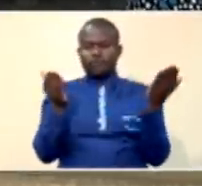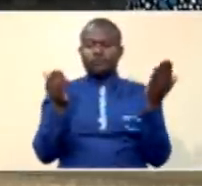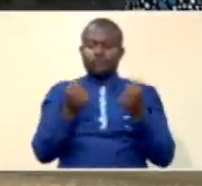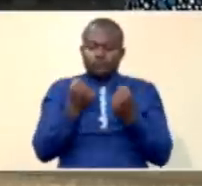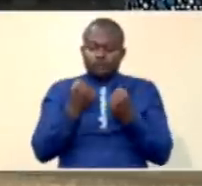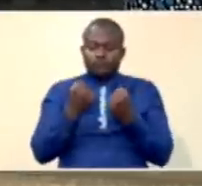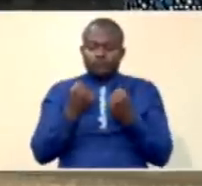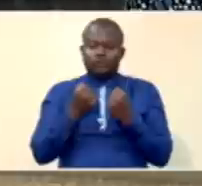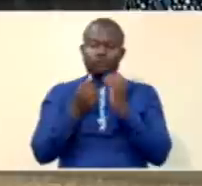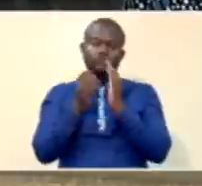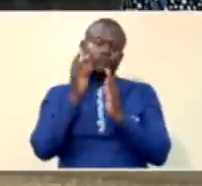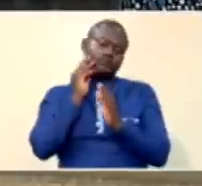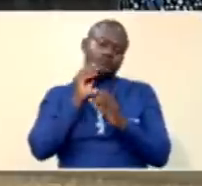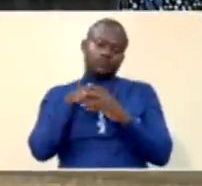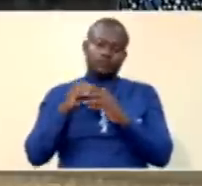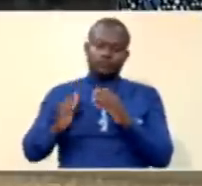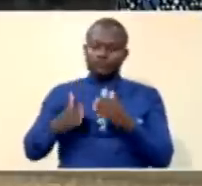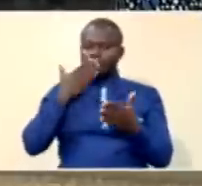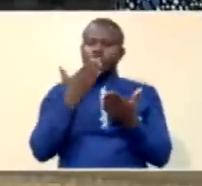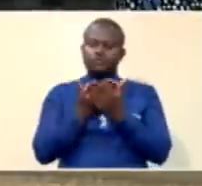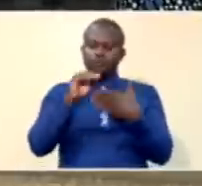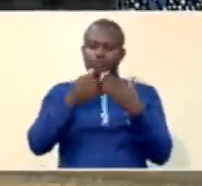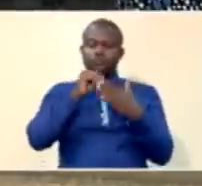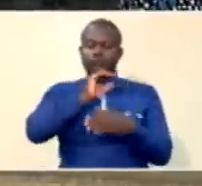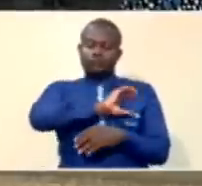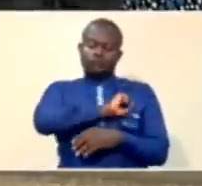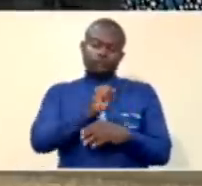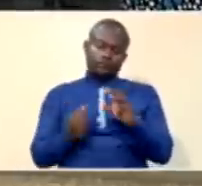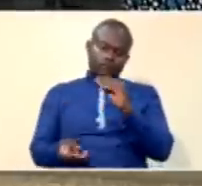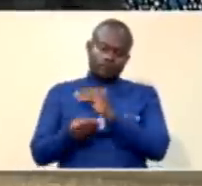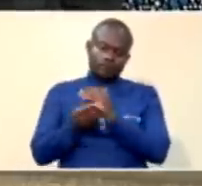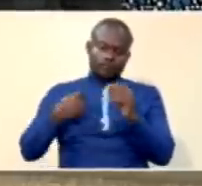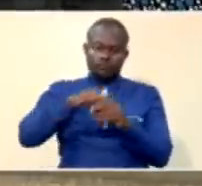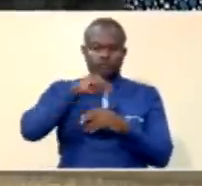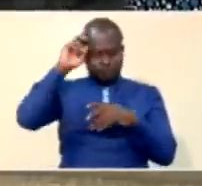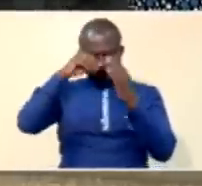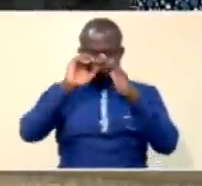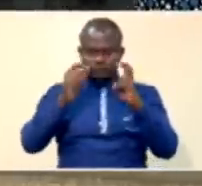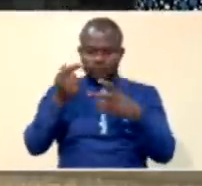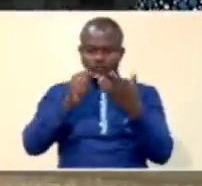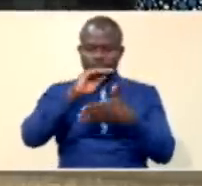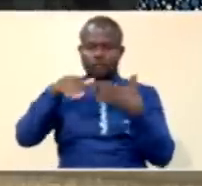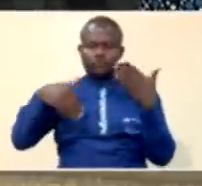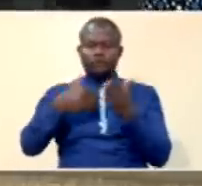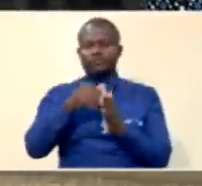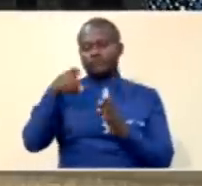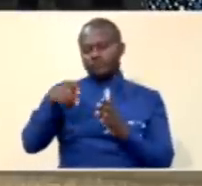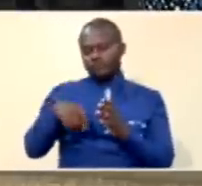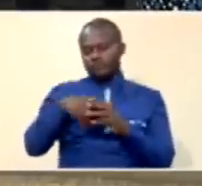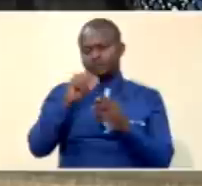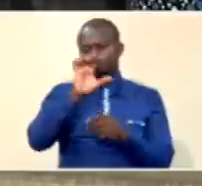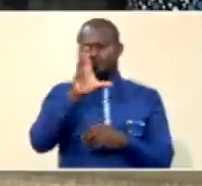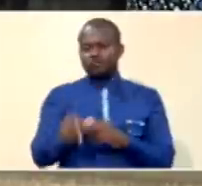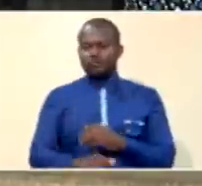rutashigashika rw'ubunararibonye, imyitwarire myiza no kutihanganira ruswa. Ndatekereza ko ibi byose ari byo dukeneye ku mugabane wa